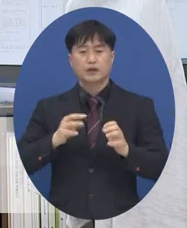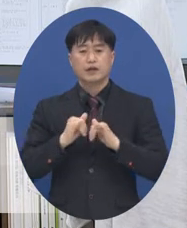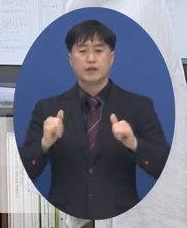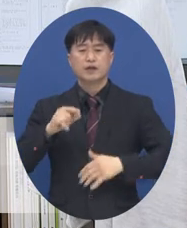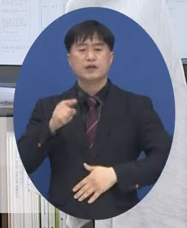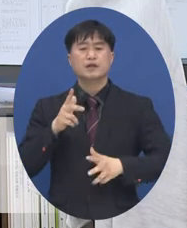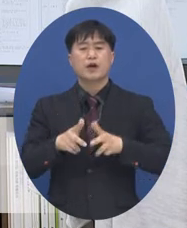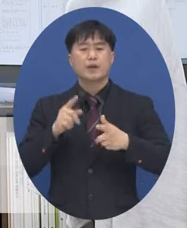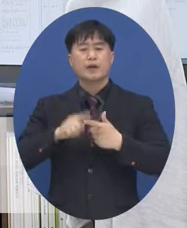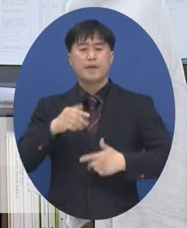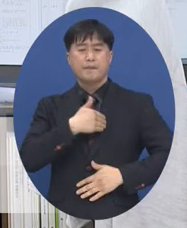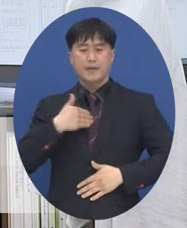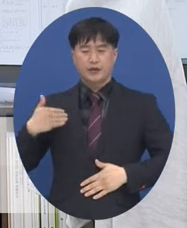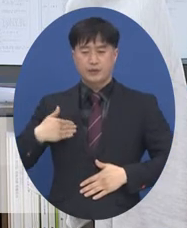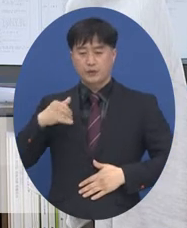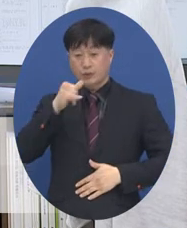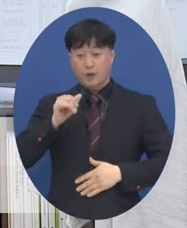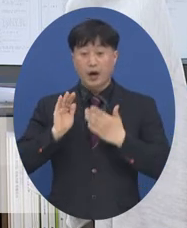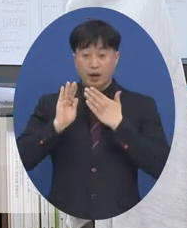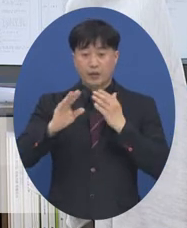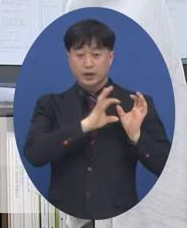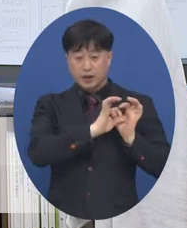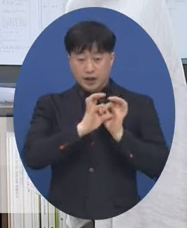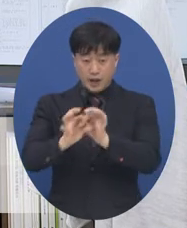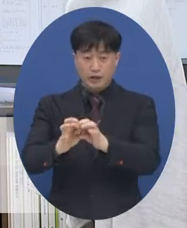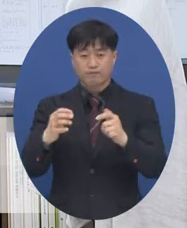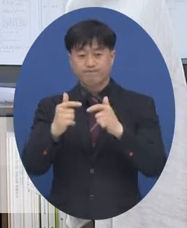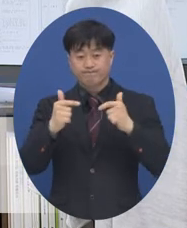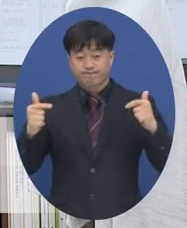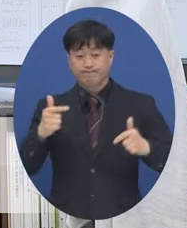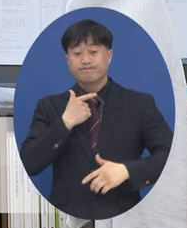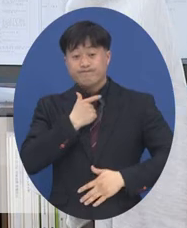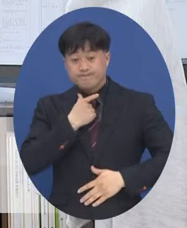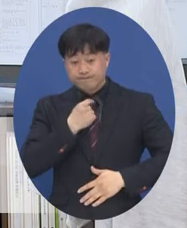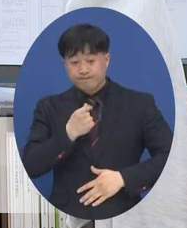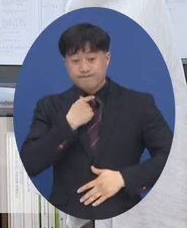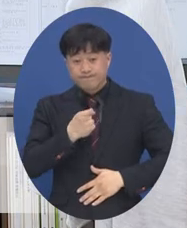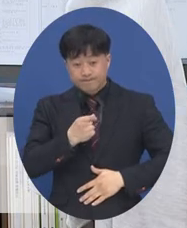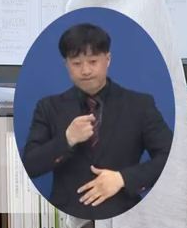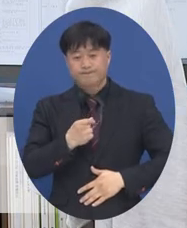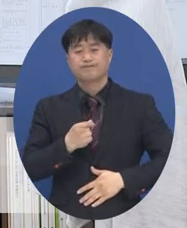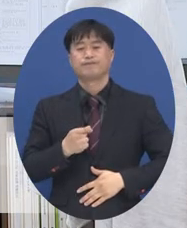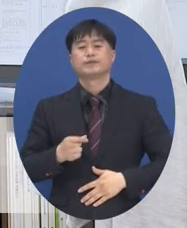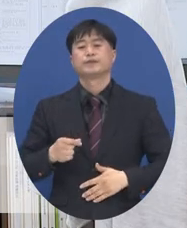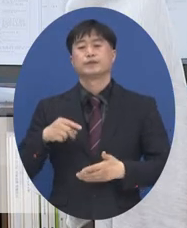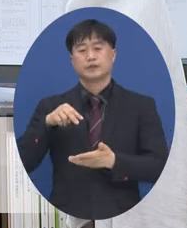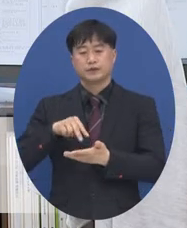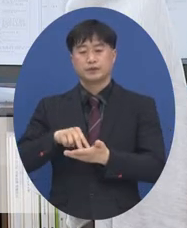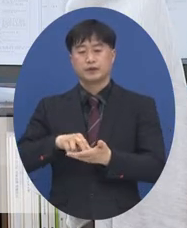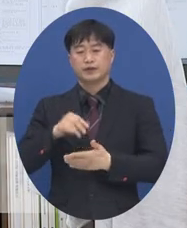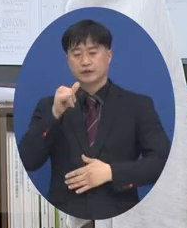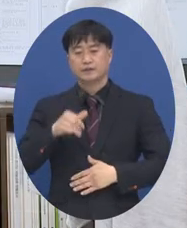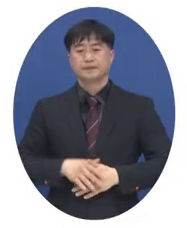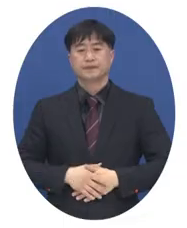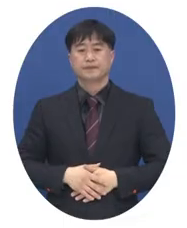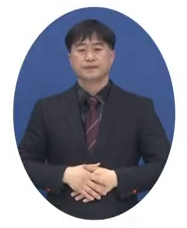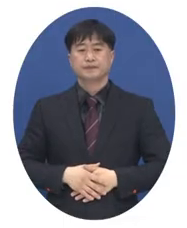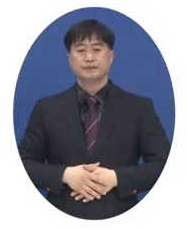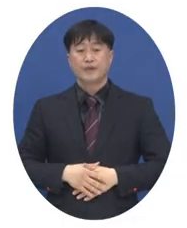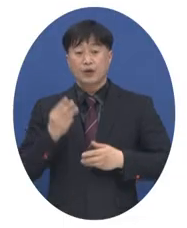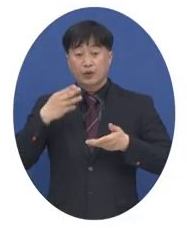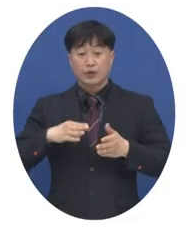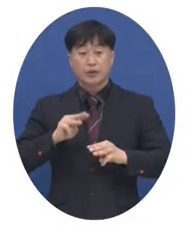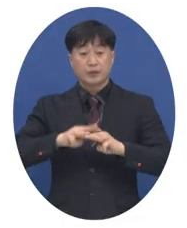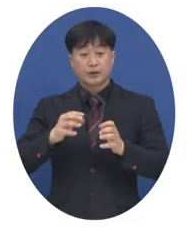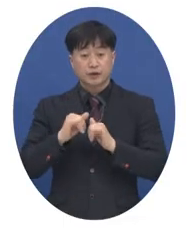농업인들이 이 사업에 대해서 만족을 하고 있고 앞으로도 지속적으로 확대 해 달라고 요구하고 있는 그런 상황이 되었습니다